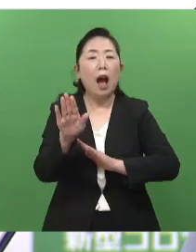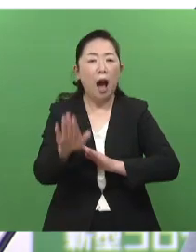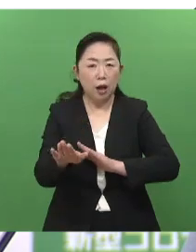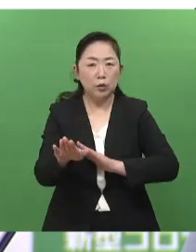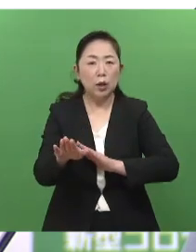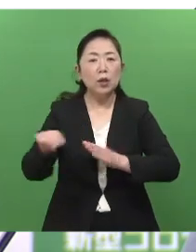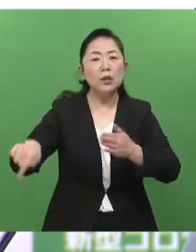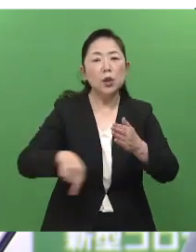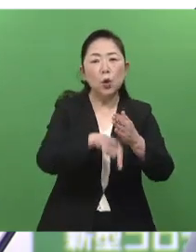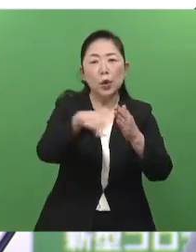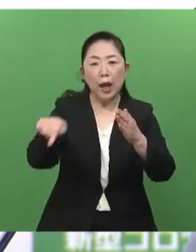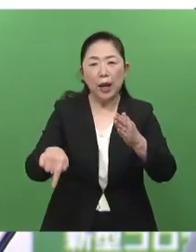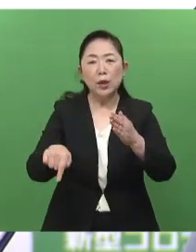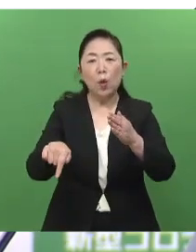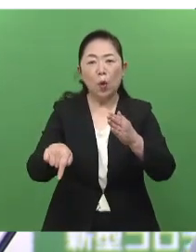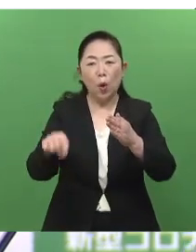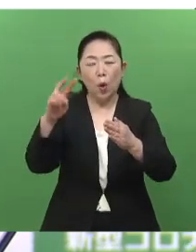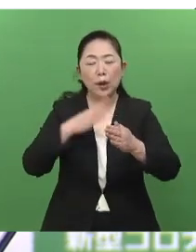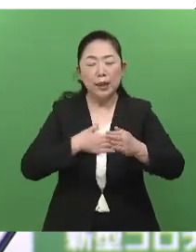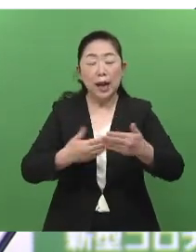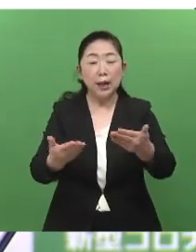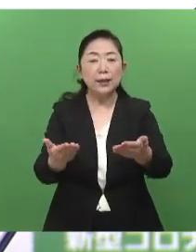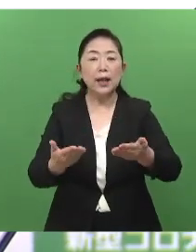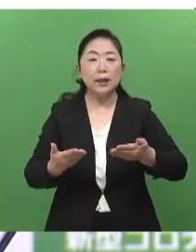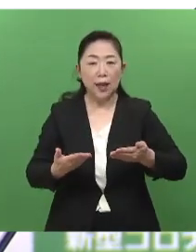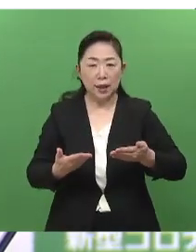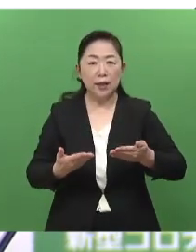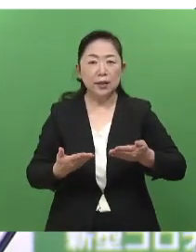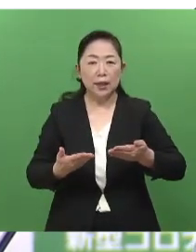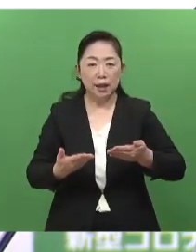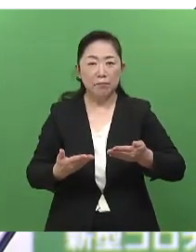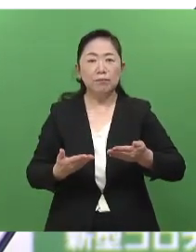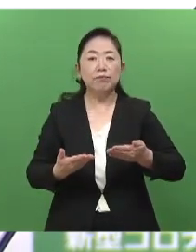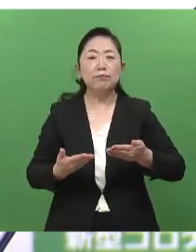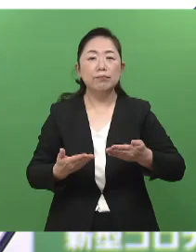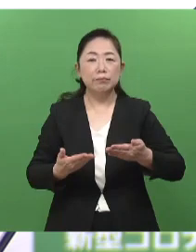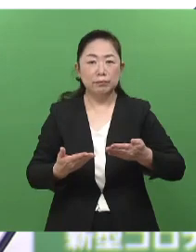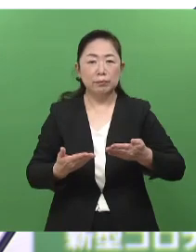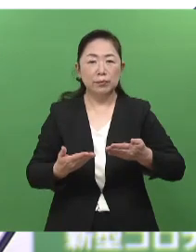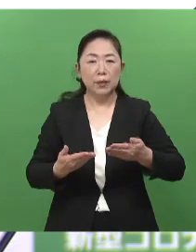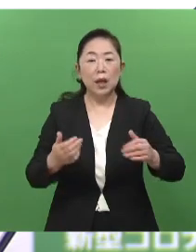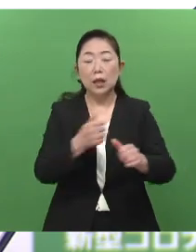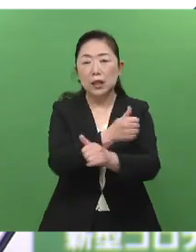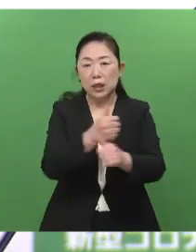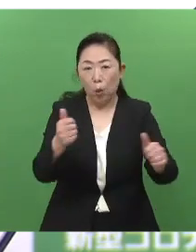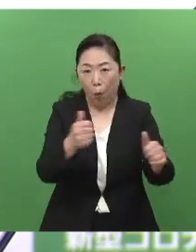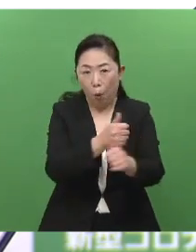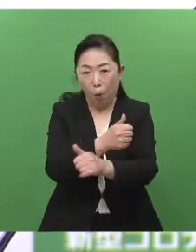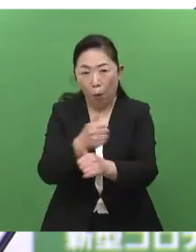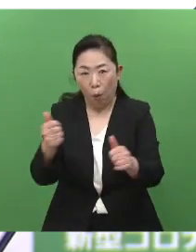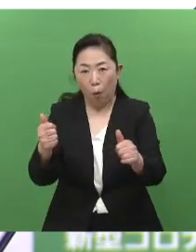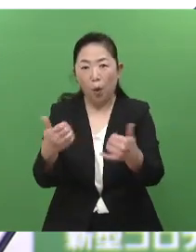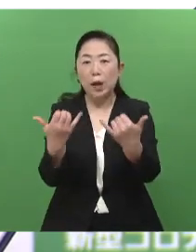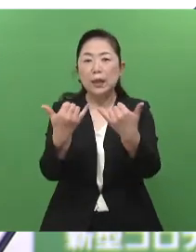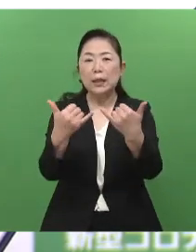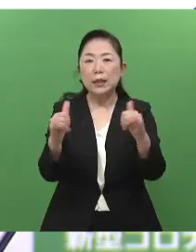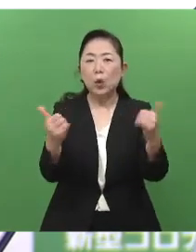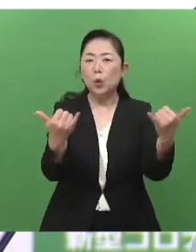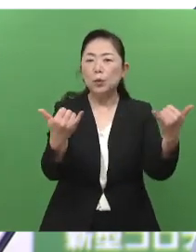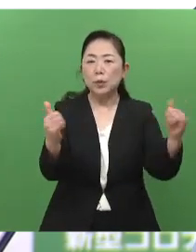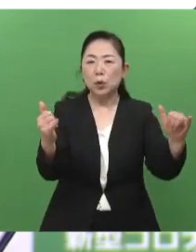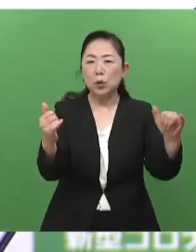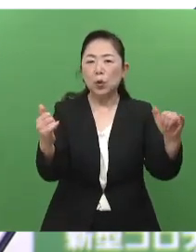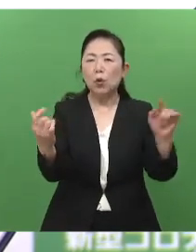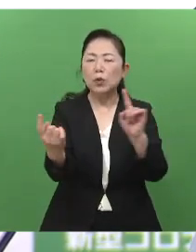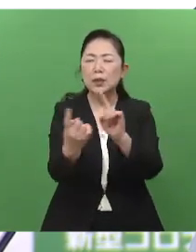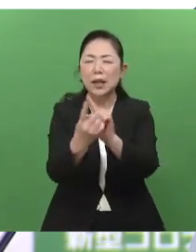容もご理解いただきながら、今申し上げたような理由でそれぞれの移動、また人と人との接触、